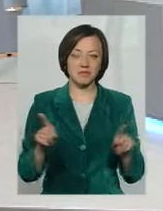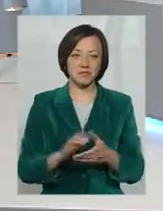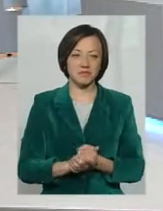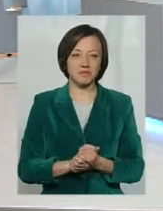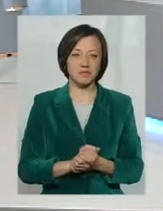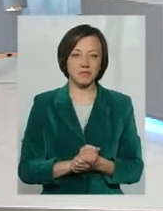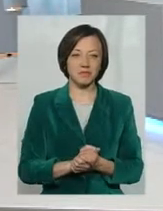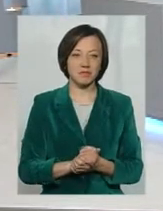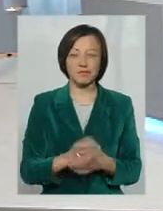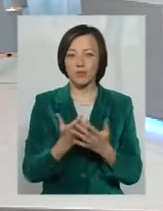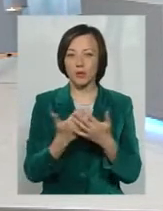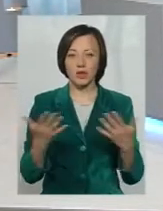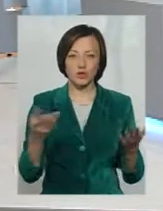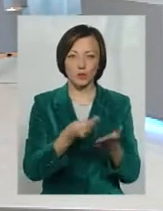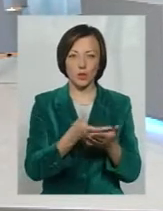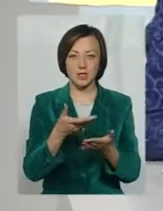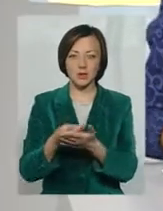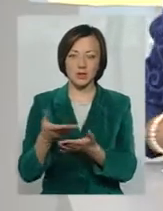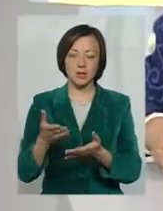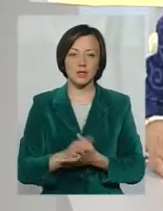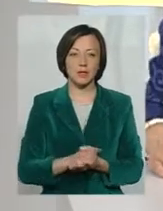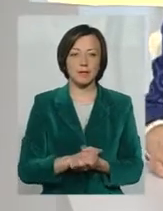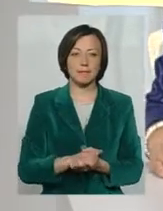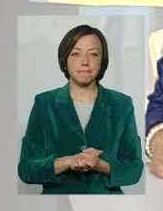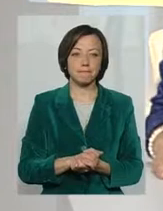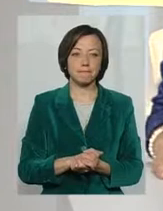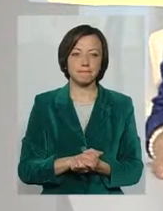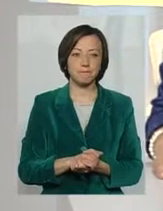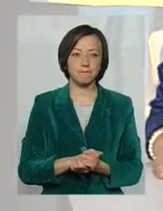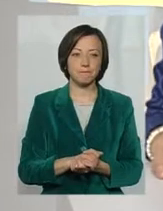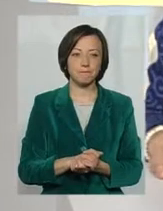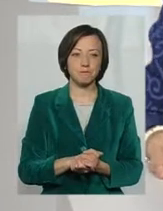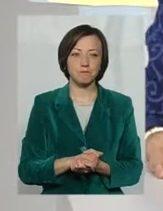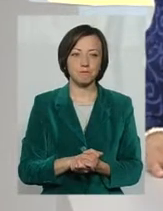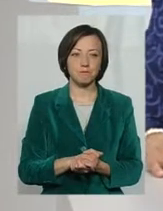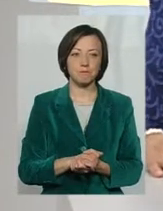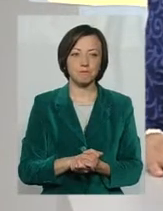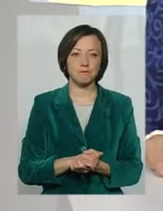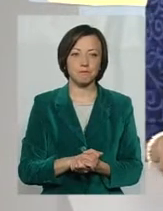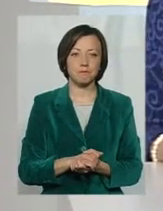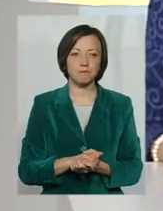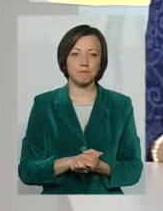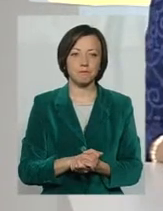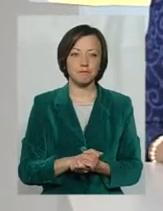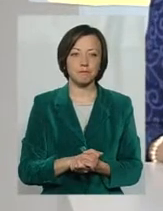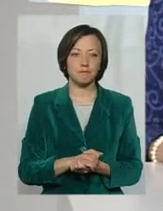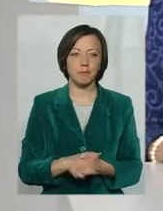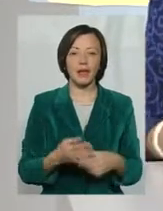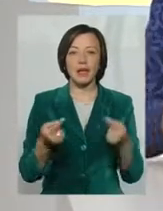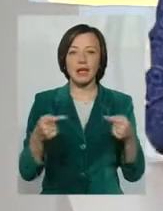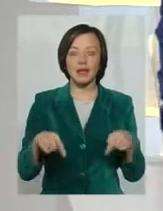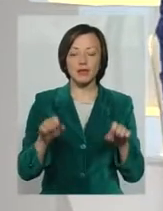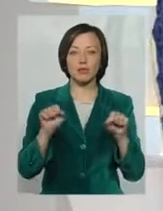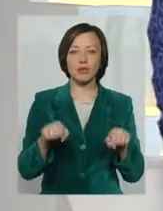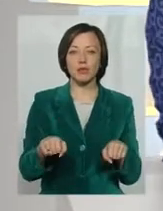мистецтво. Воно по-різному оцінюється. Власне, кризу можна розцінювати по-різному з точки